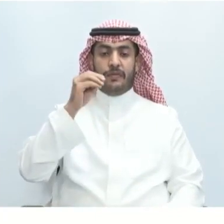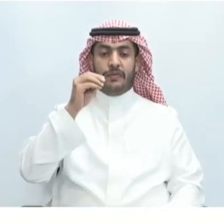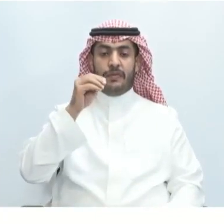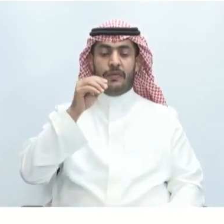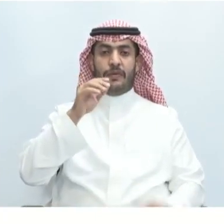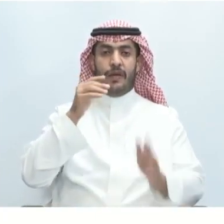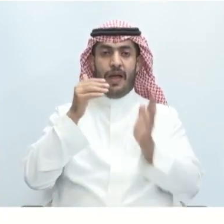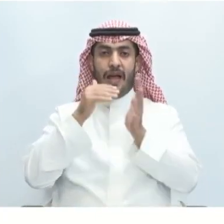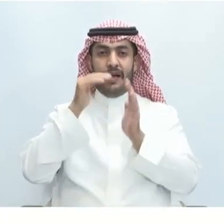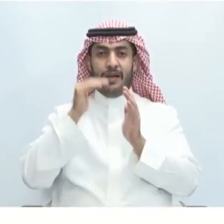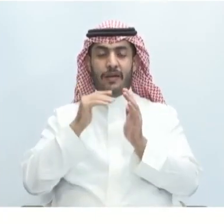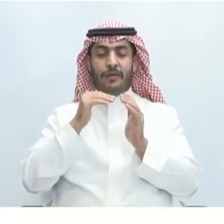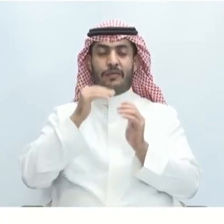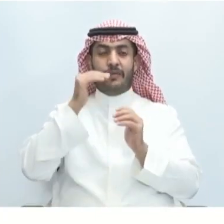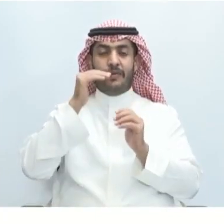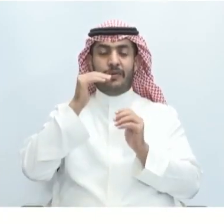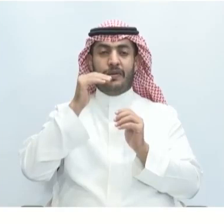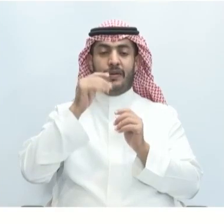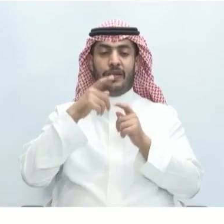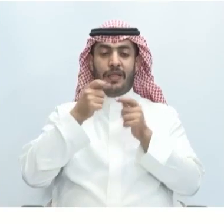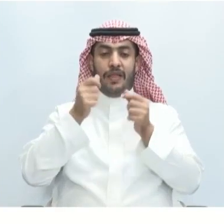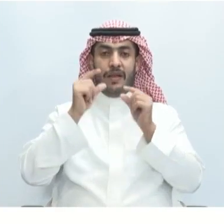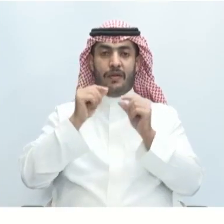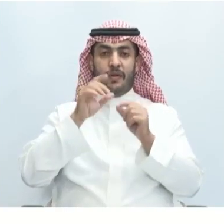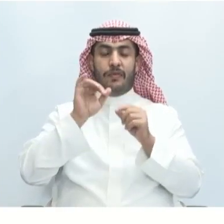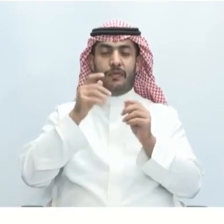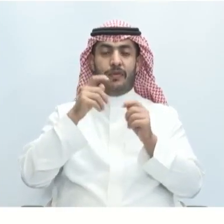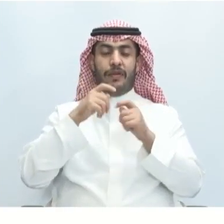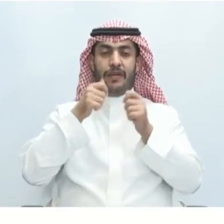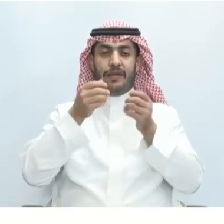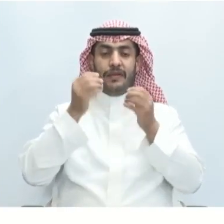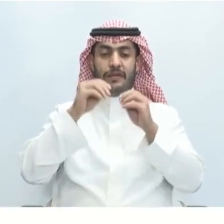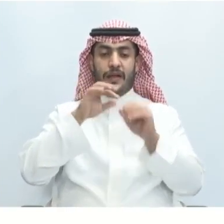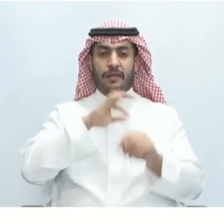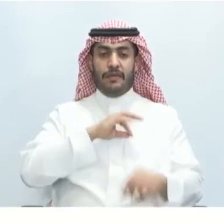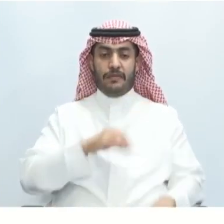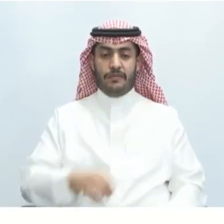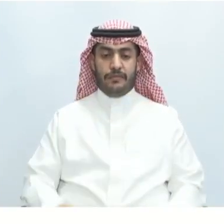وهي الماين لتقليل التكاليف والماكس للارباح